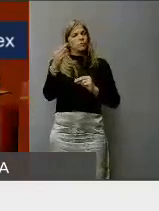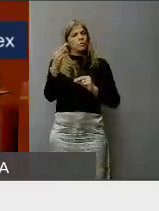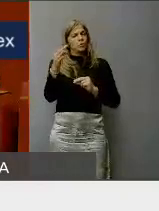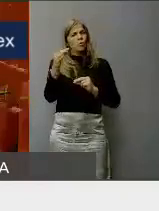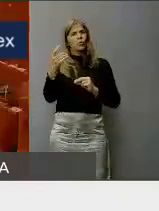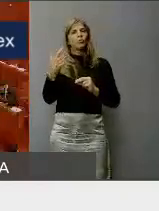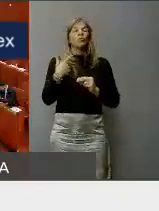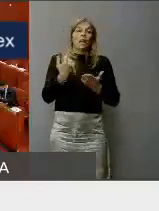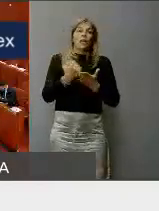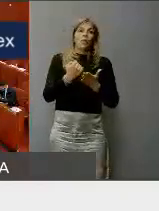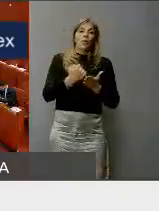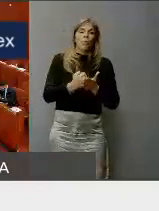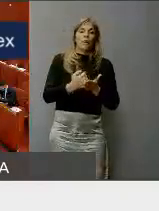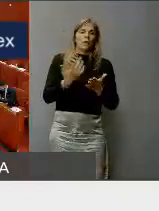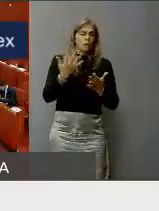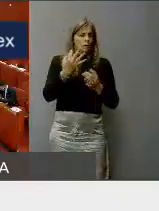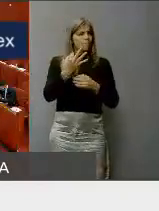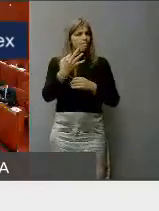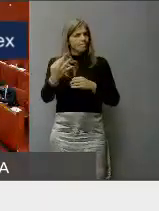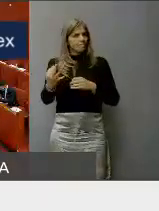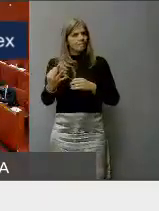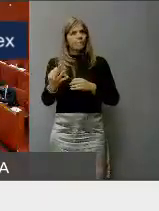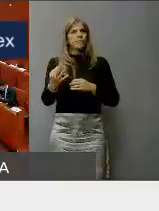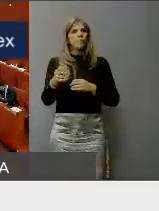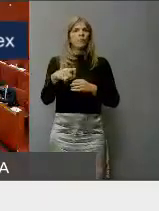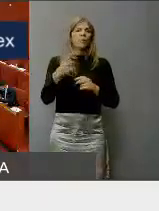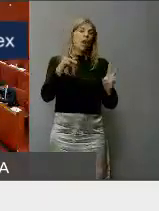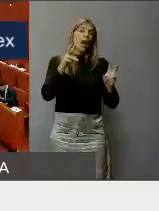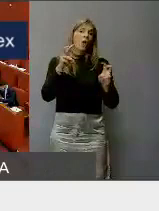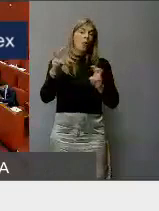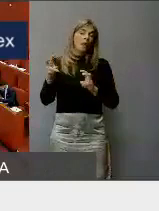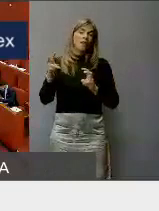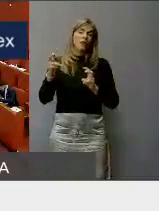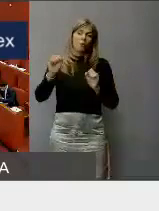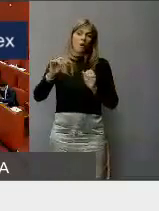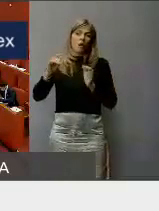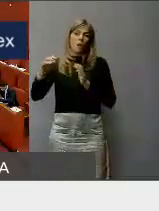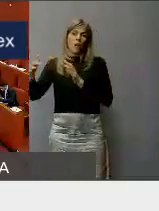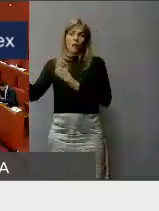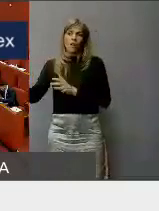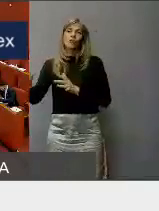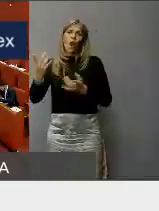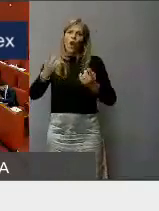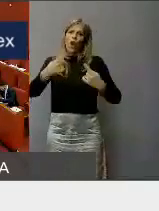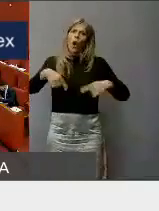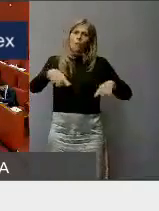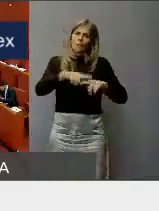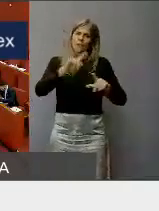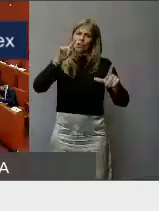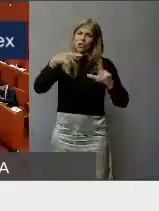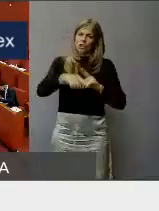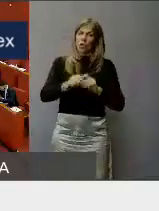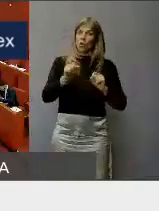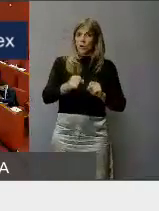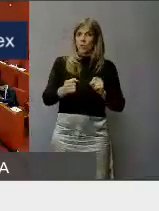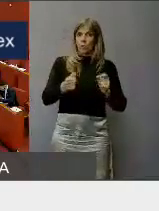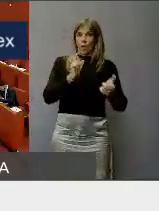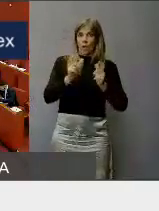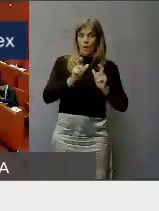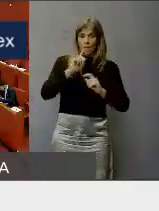documenti ripeto poi sul resto dei tini potrà essere affrontato in una competente commissione consigliare lauro